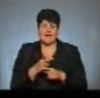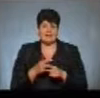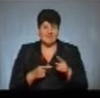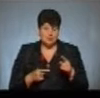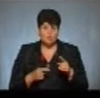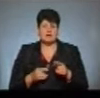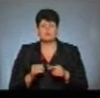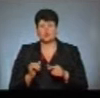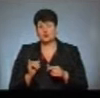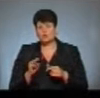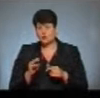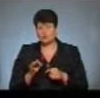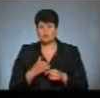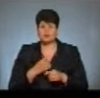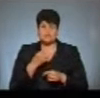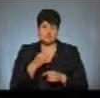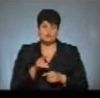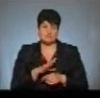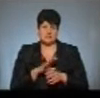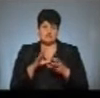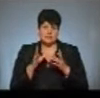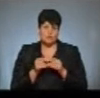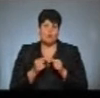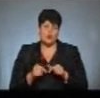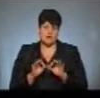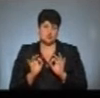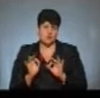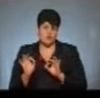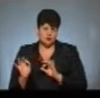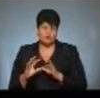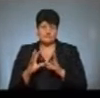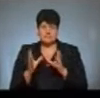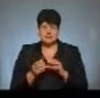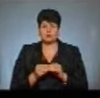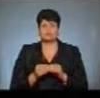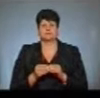то хочу сказати, що пройшли вони в цілому організовано, в цілому пройшли